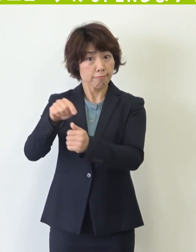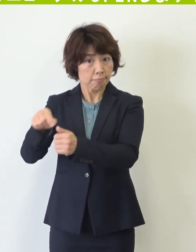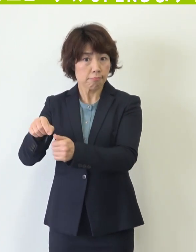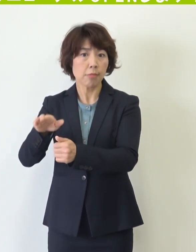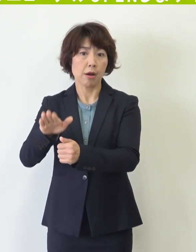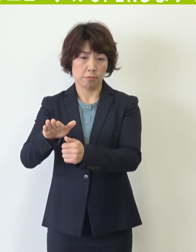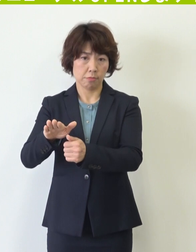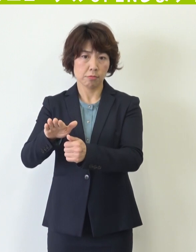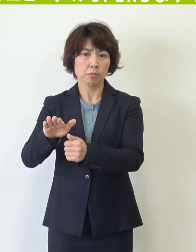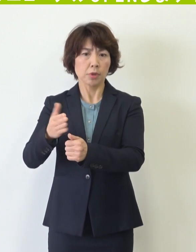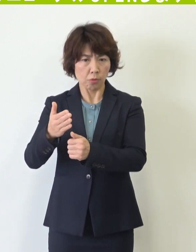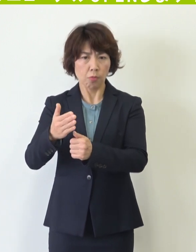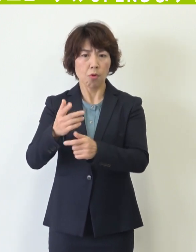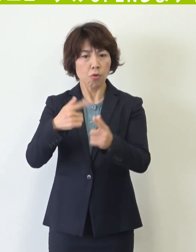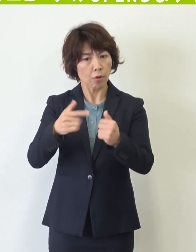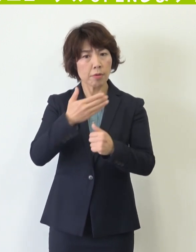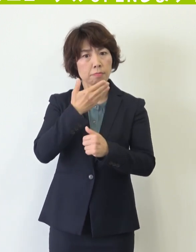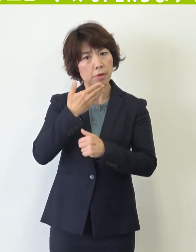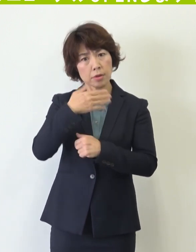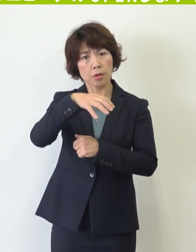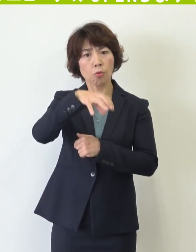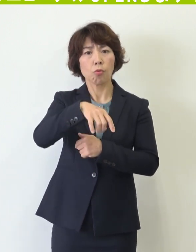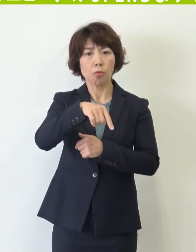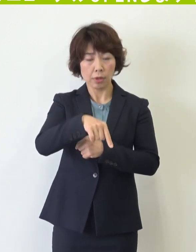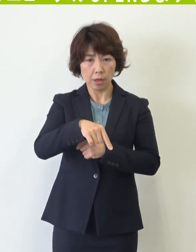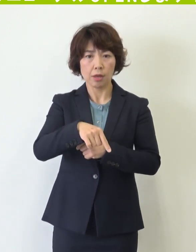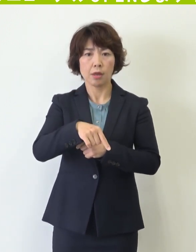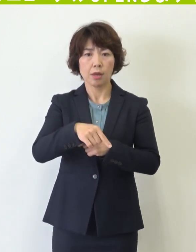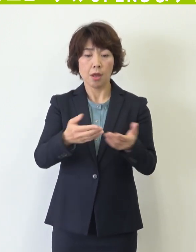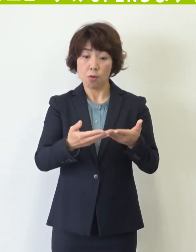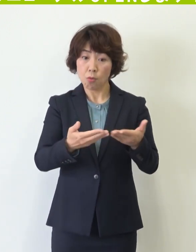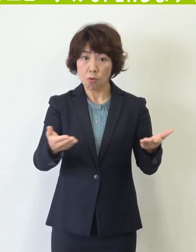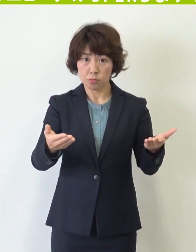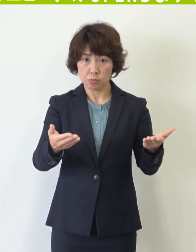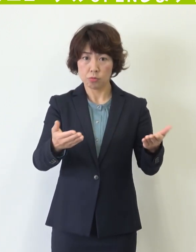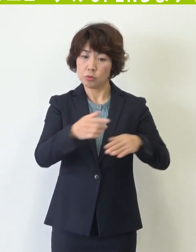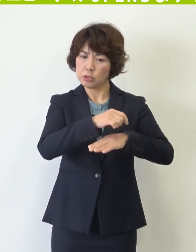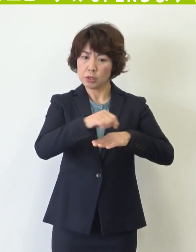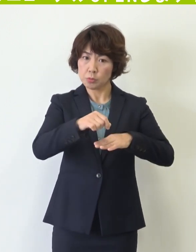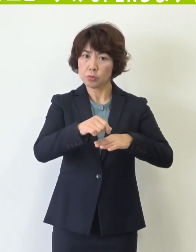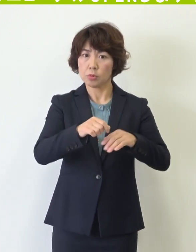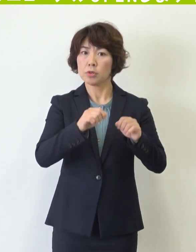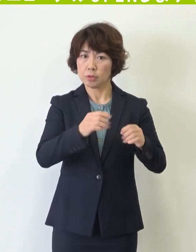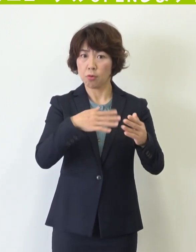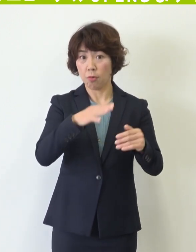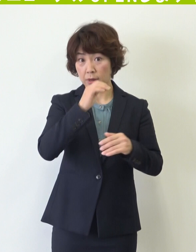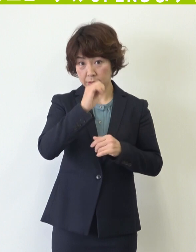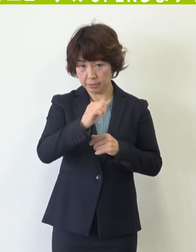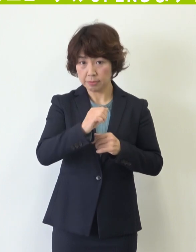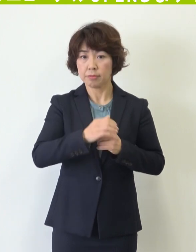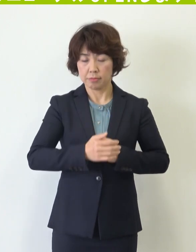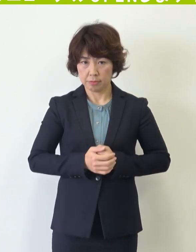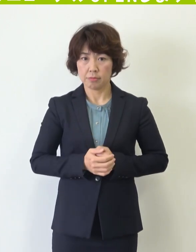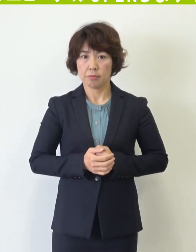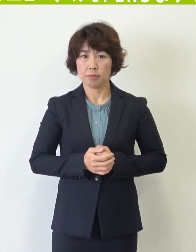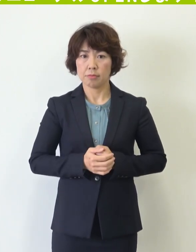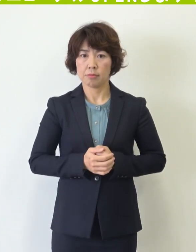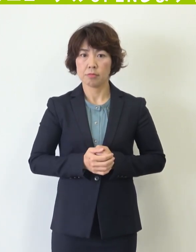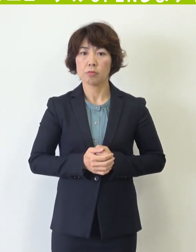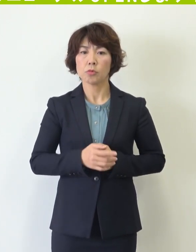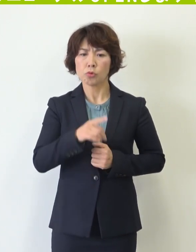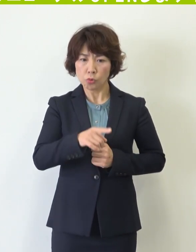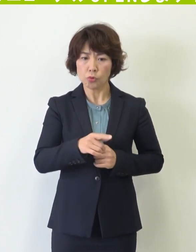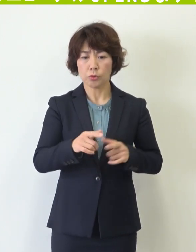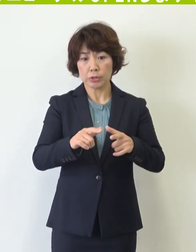行っておるところでございますけれどもやはりあのより利便性の高いところで甲府の陣もさせていただくということで a